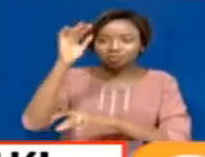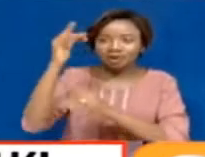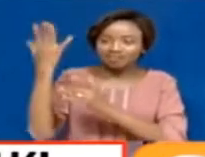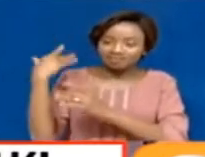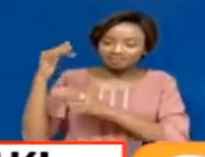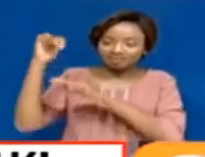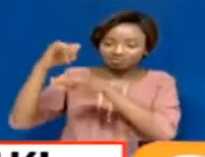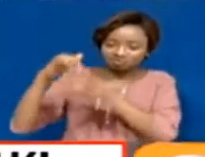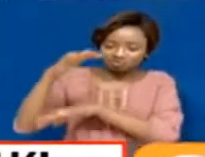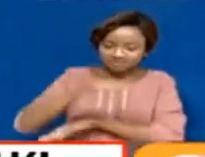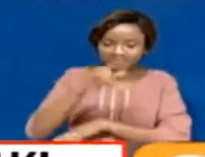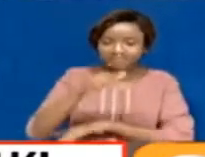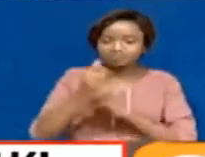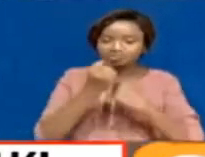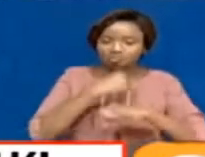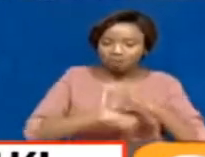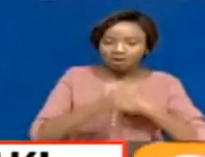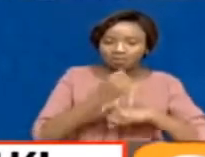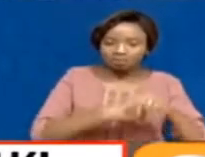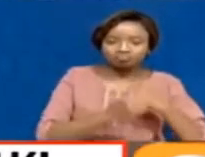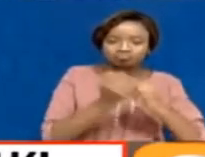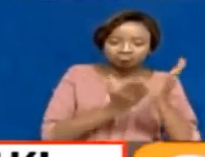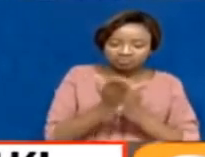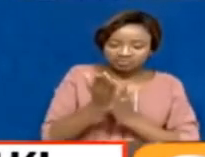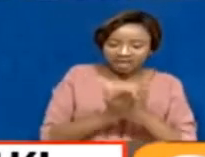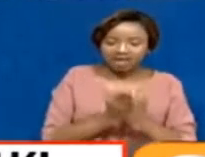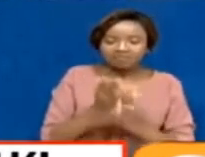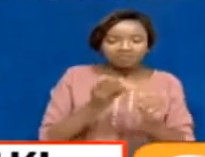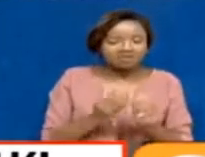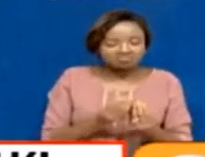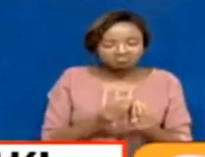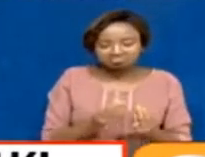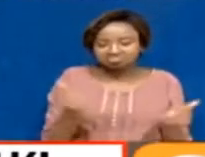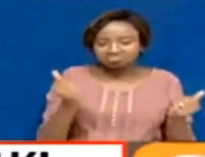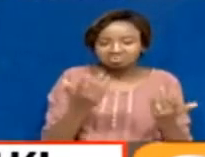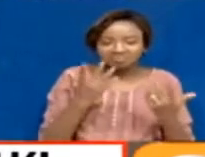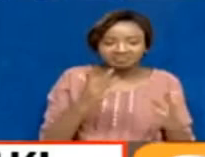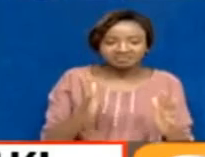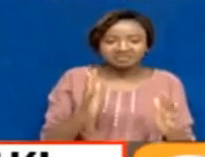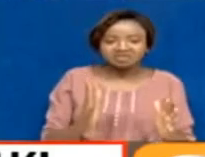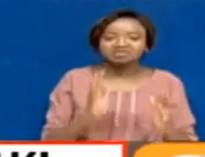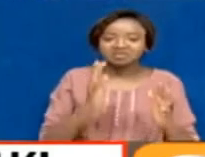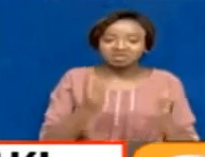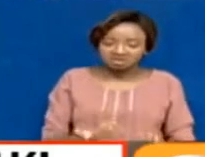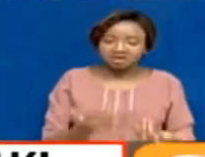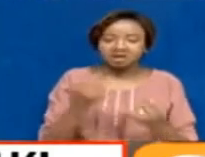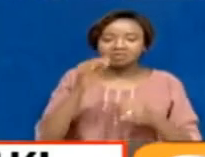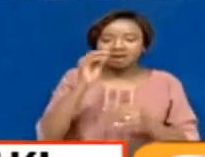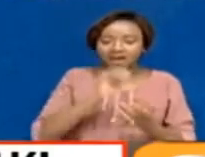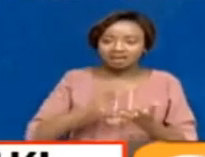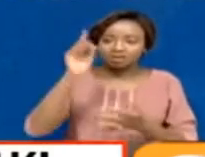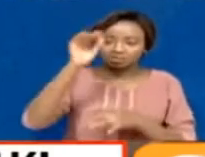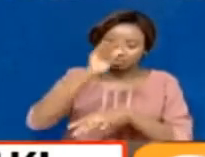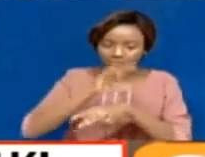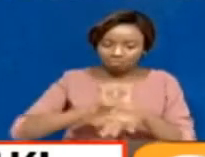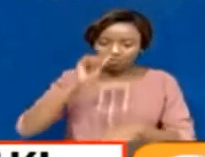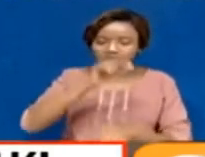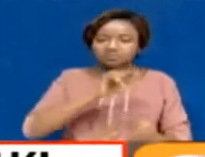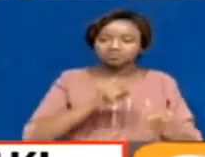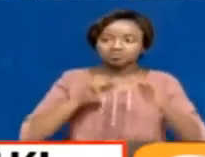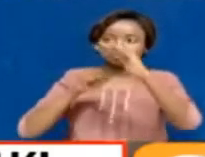kazi na akatimiza akamaliza, na sasa ukamvuita apumzike.